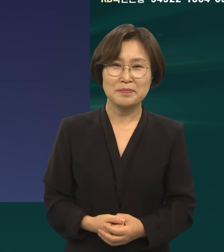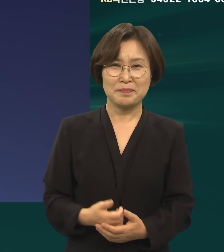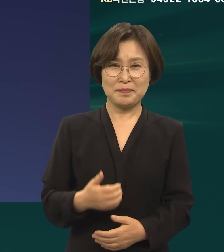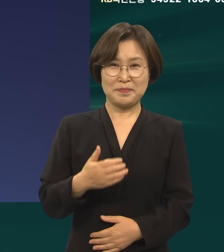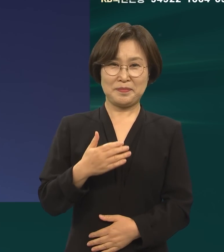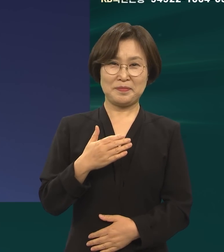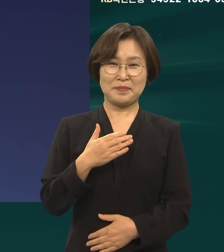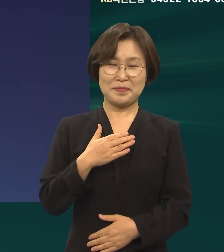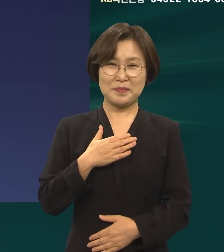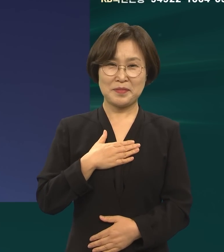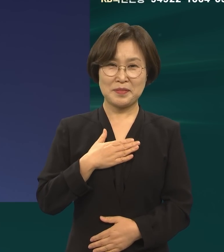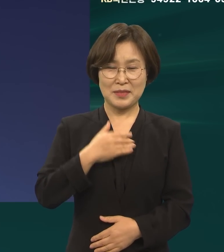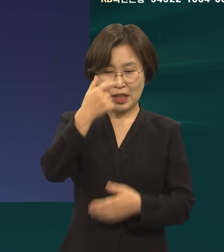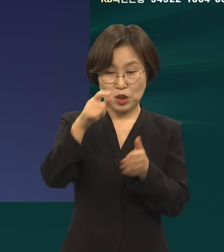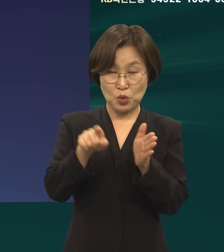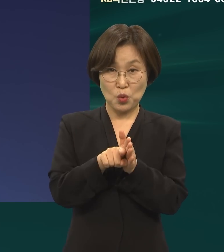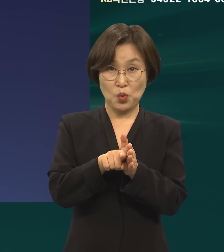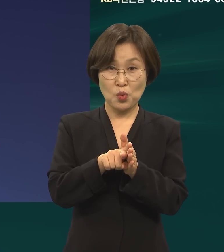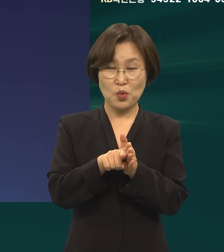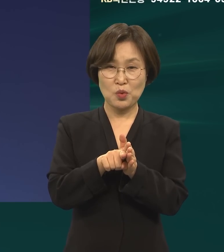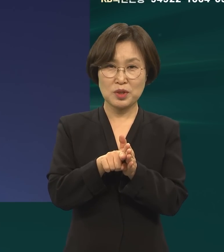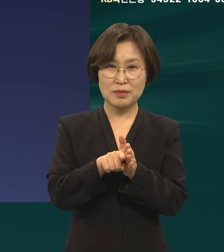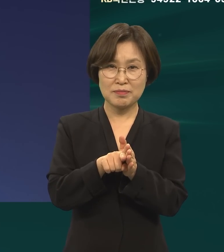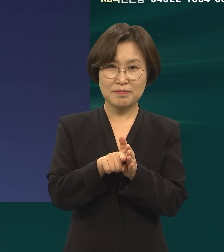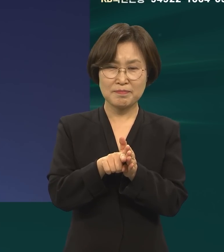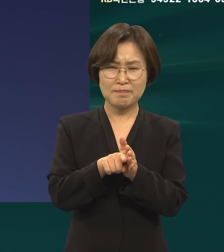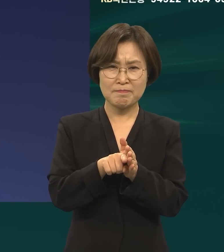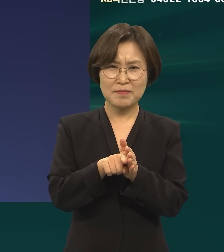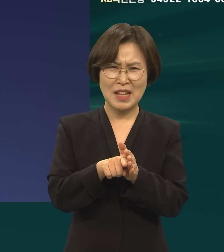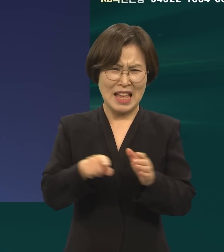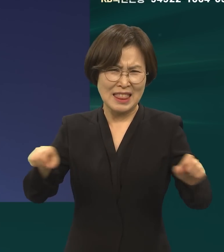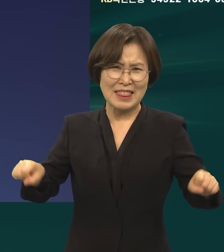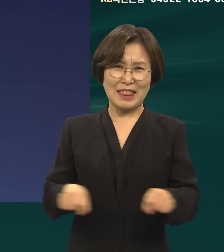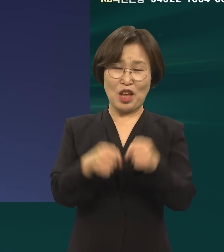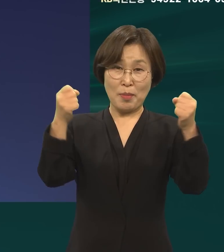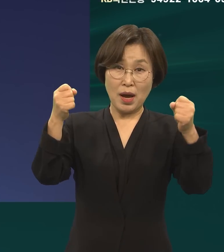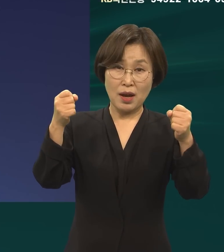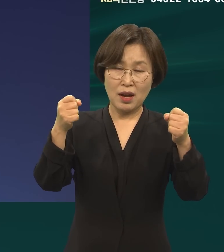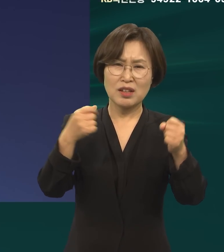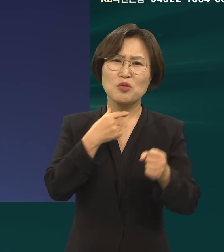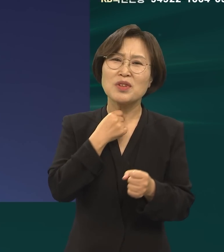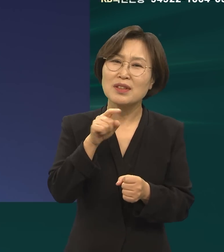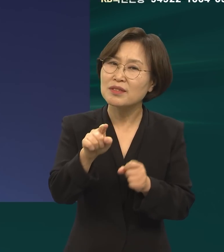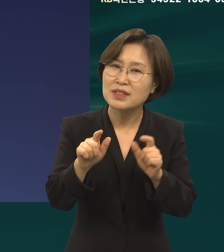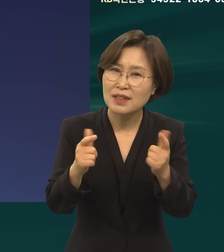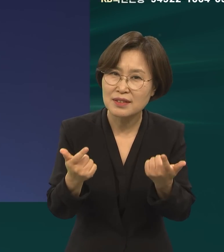저는 우리 기독교 신앙은 대박을 구하는 것이 아니라는 것을 말씀드리려는 겁니다.